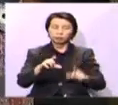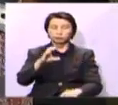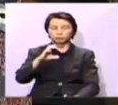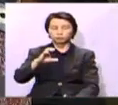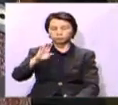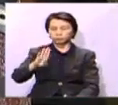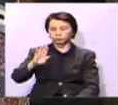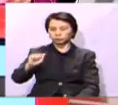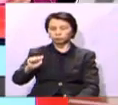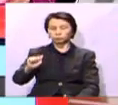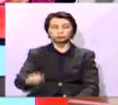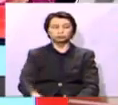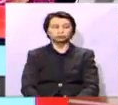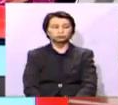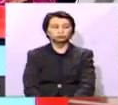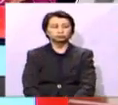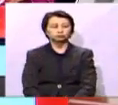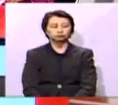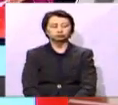CBA.